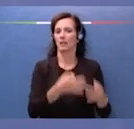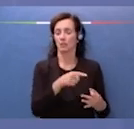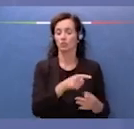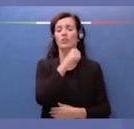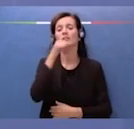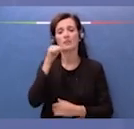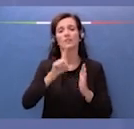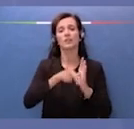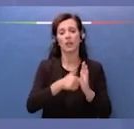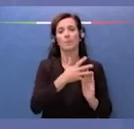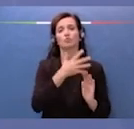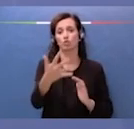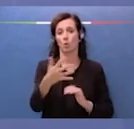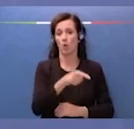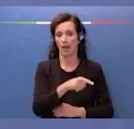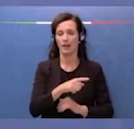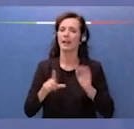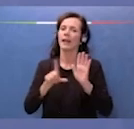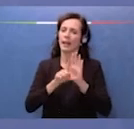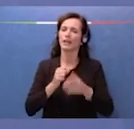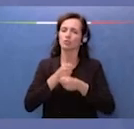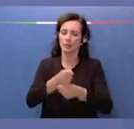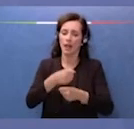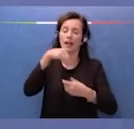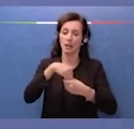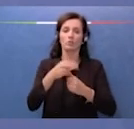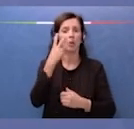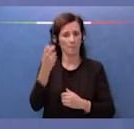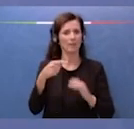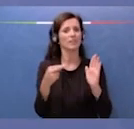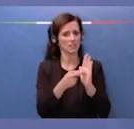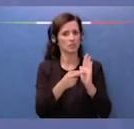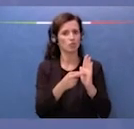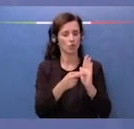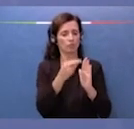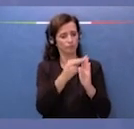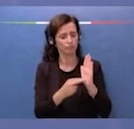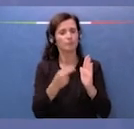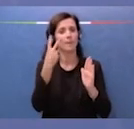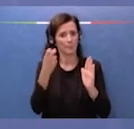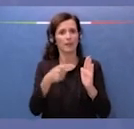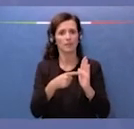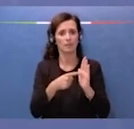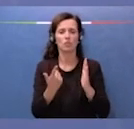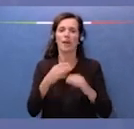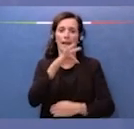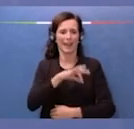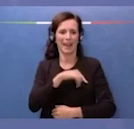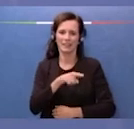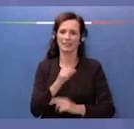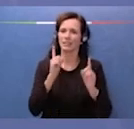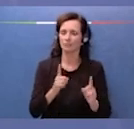cinque anni quindi nella nella legge delega è esplicitamente previsto che queste rendite si l'accertamento